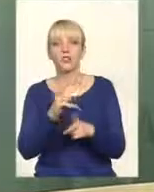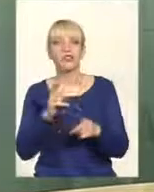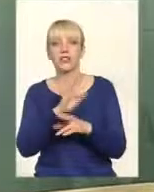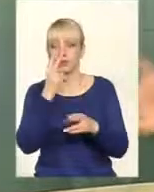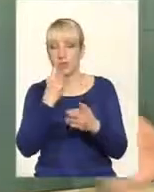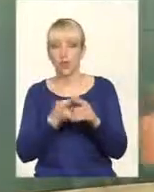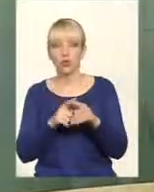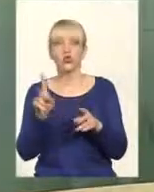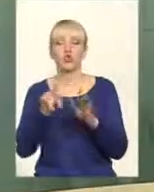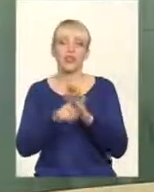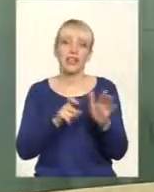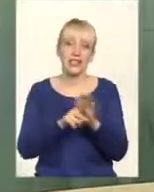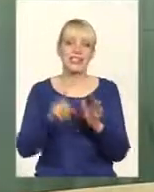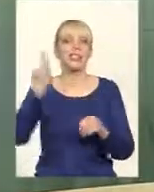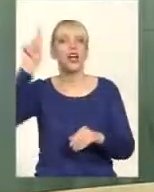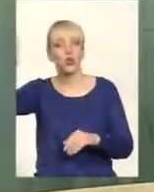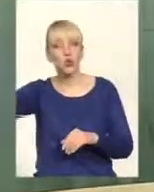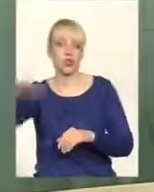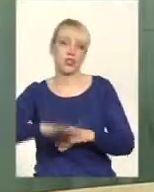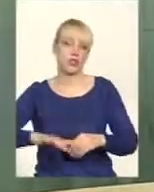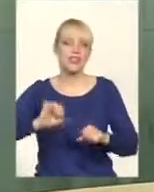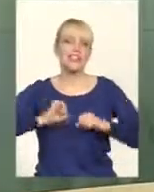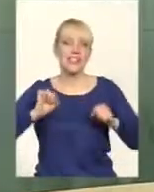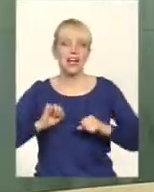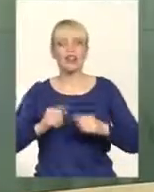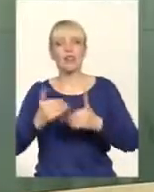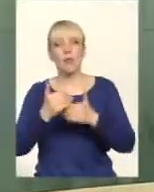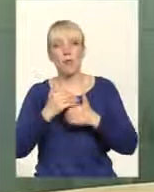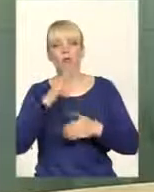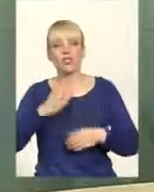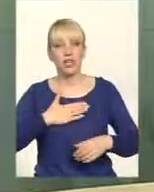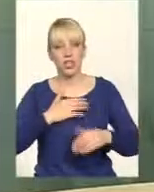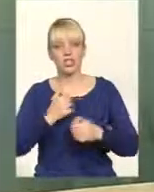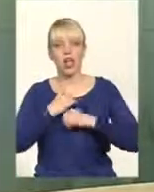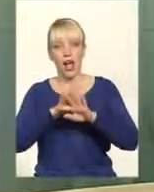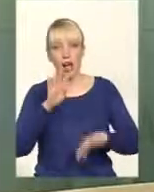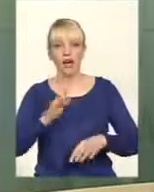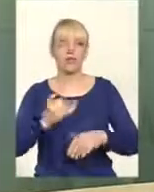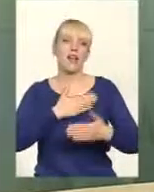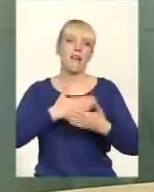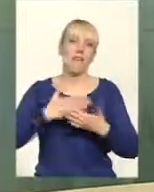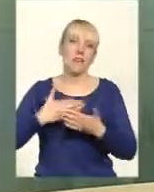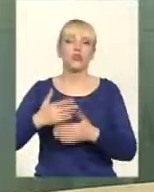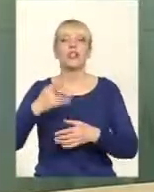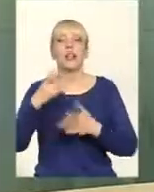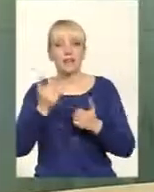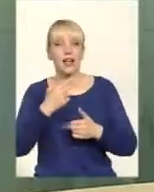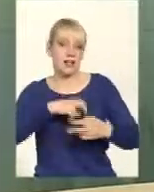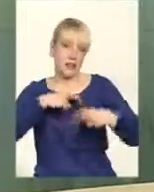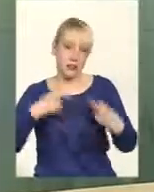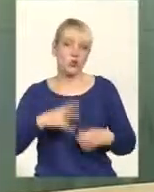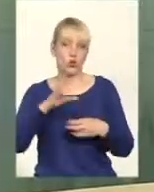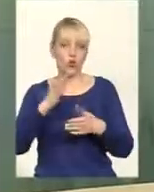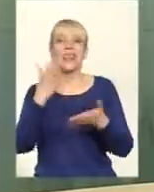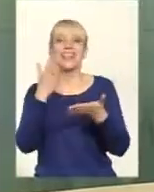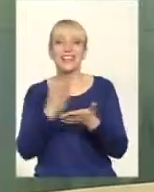что они в Донецке, как бы на той территории, стараются помочь и нашей армии, и занимаются и волонтерством, да, там на свой страх и риск, но тем не менее,